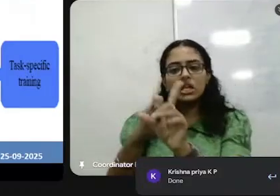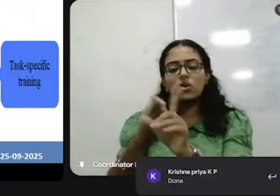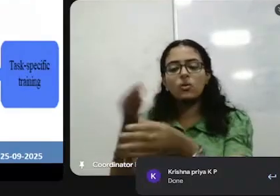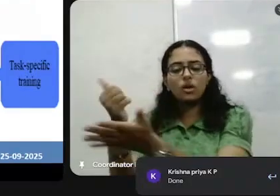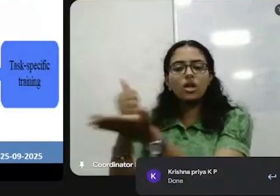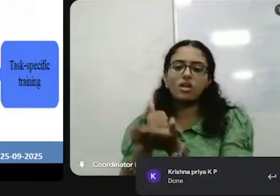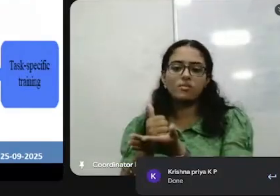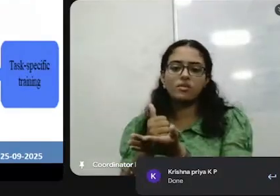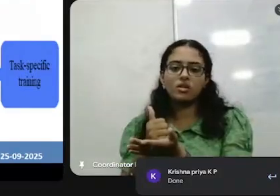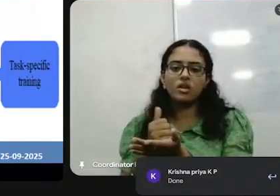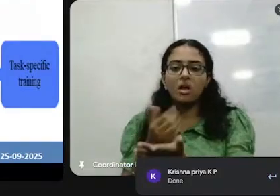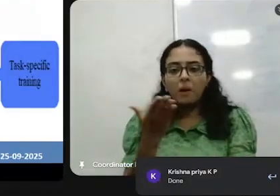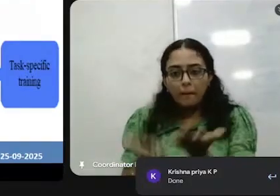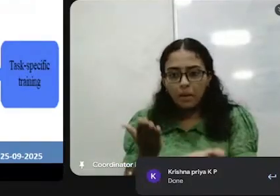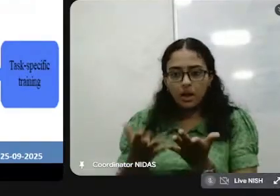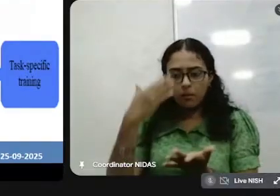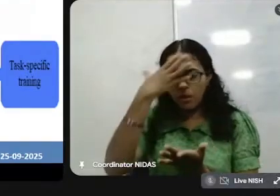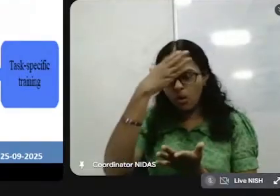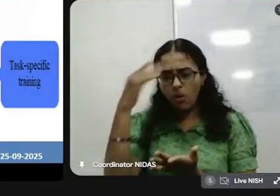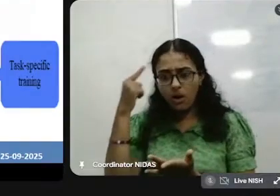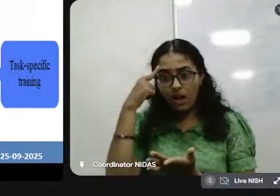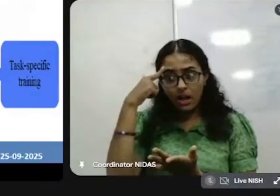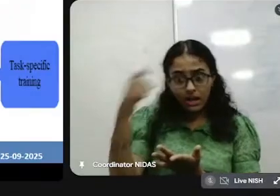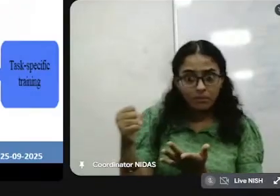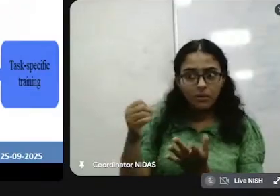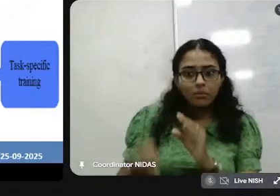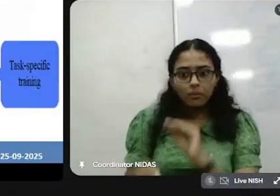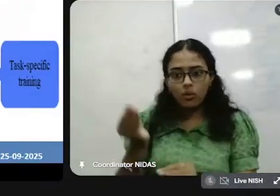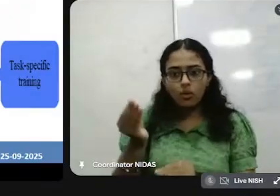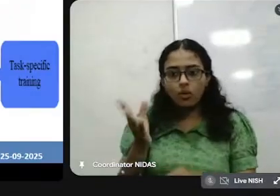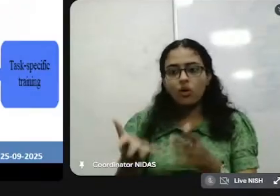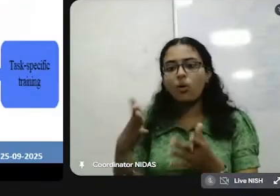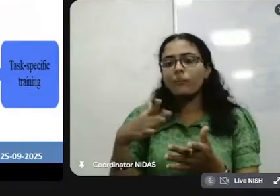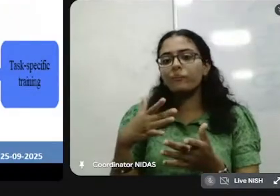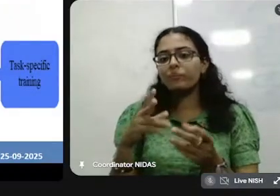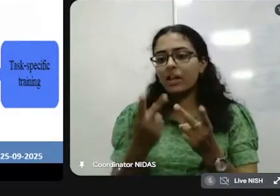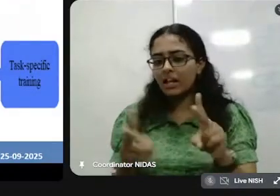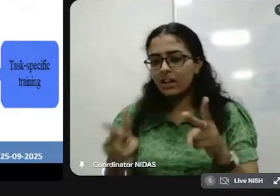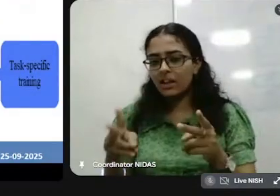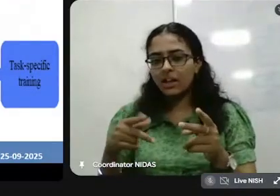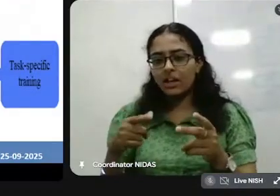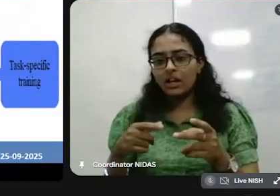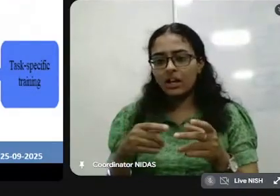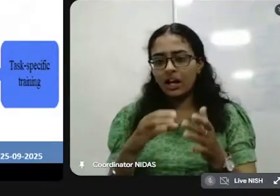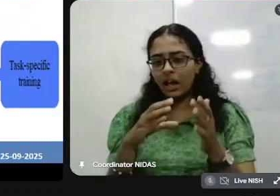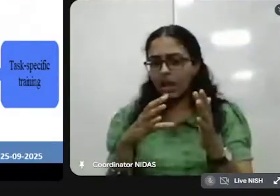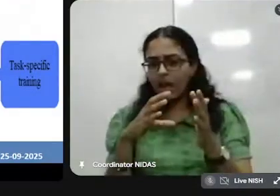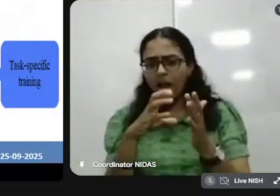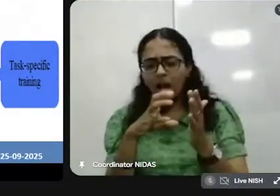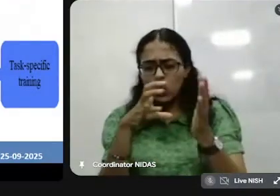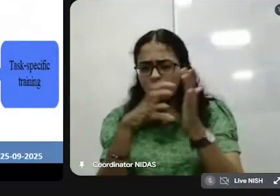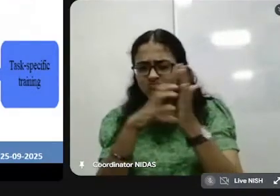അതിനകത്തുണ്ടായിരിക്കാം. ചിലപ്പോൾ ഓർമ്മ മെഷർ ചെയ്യുന്ന കുറെ ടാസ്ക് ഉണ്ടായിരിക്കാം, ശ്രദ്ധ മെഷർ ചെയ്യുന്ന ടാസ്ക് ഉണ്ടായിരിക്കാം, കോംപ്രിഹെൻഷൻ ആസ്പെക്ട് മെഷർ